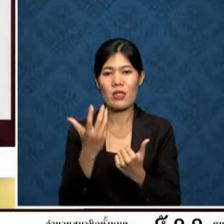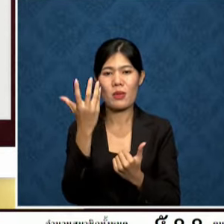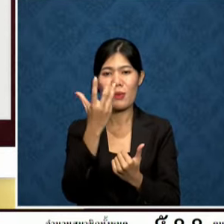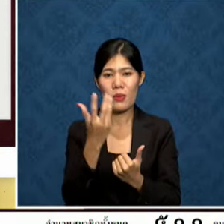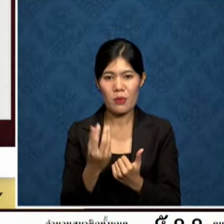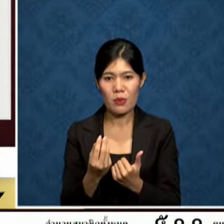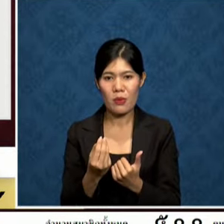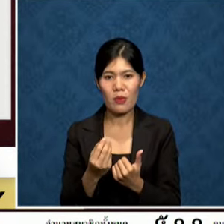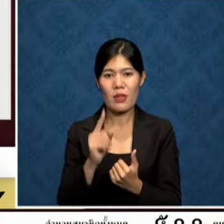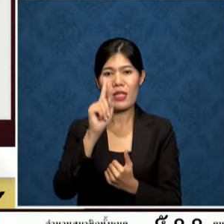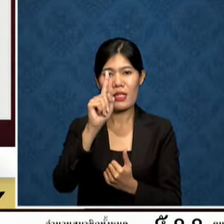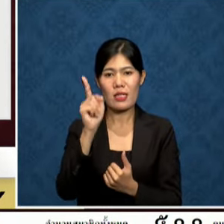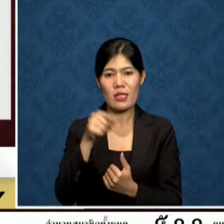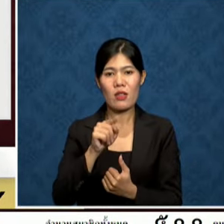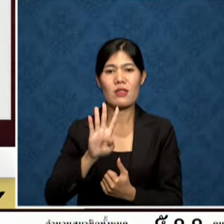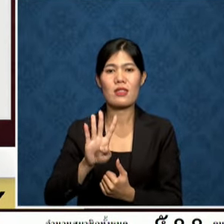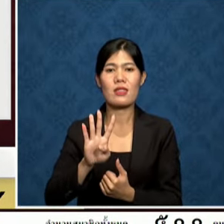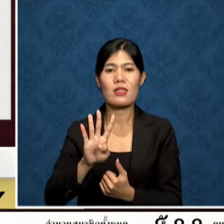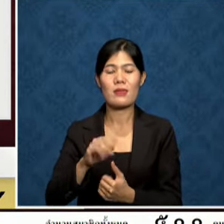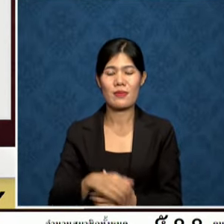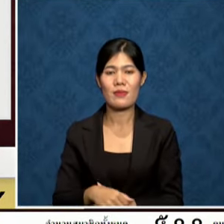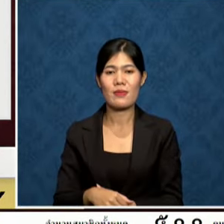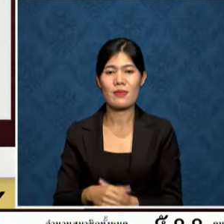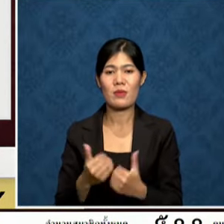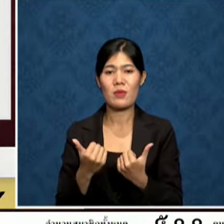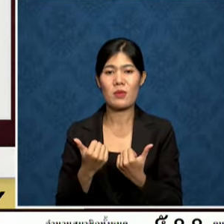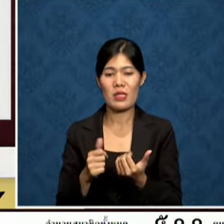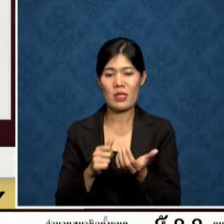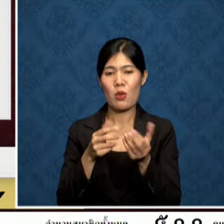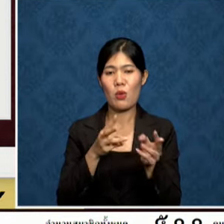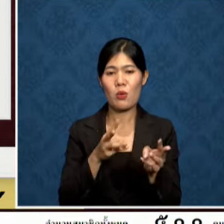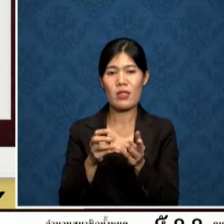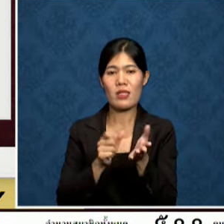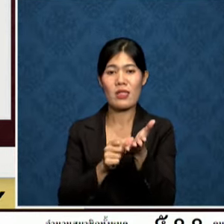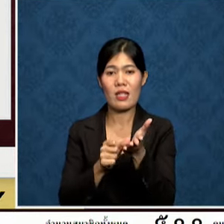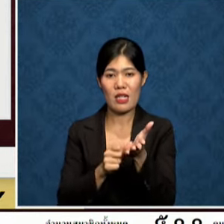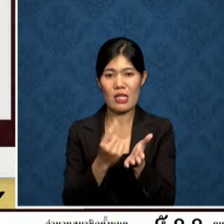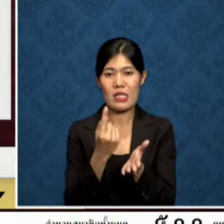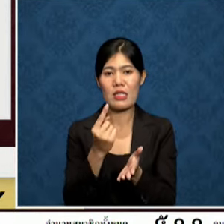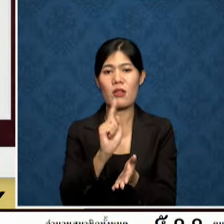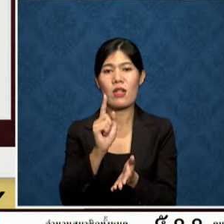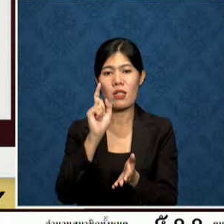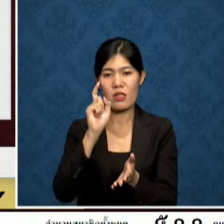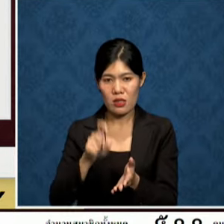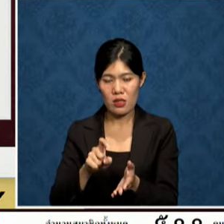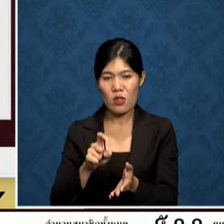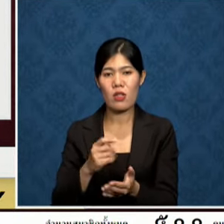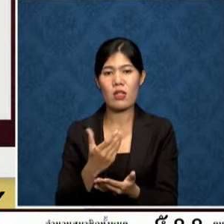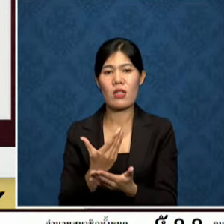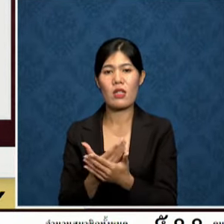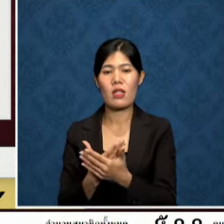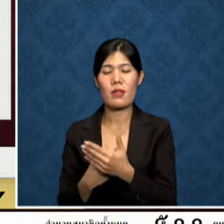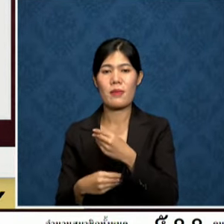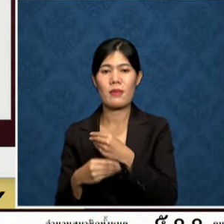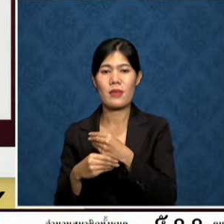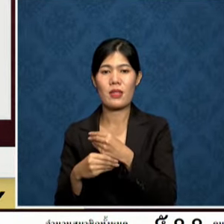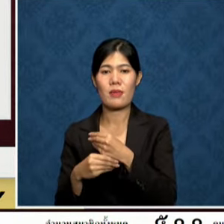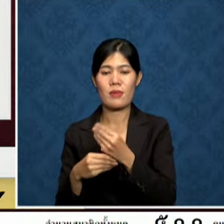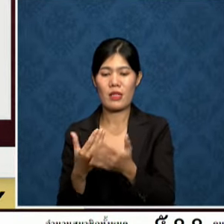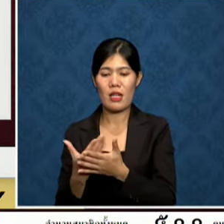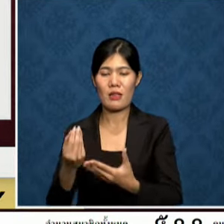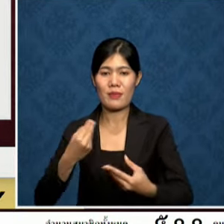อยู่แค่ 1ใน 4นะคะทางออกทางเดียวนะคะมันชี้กลับมาที่ว่าเราจำเป็นที่จะต้องเพิ่มทางด้านราย